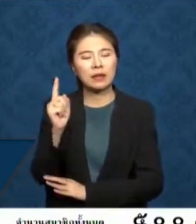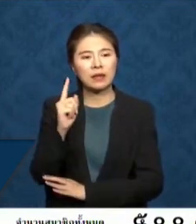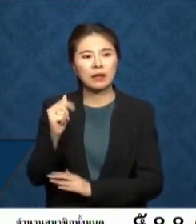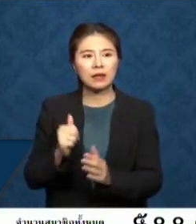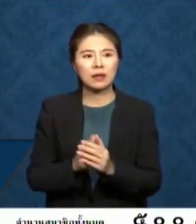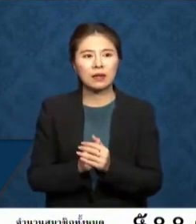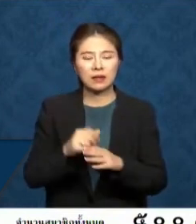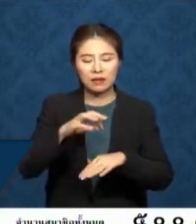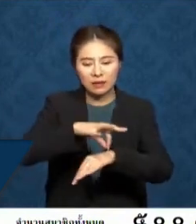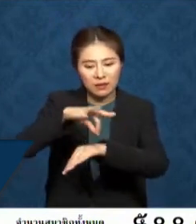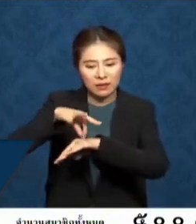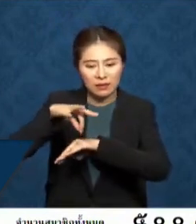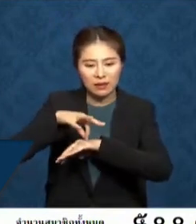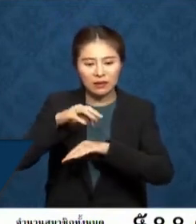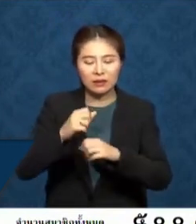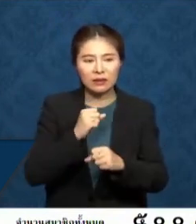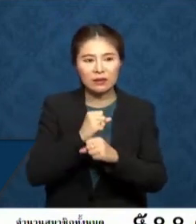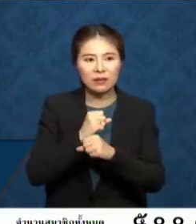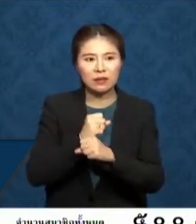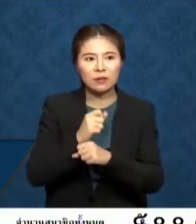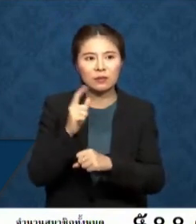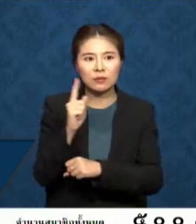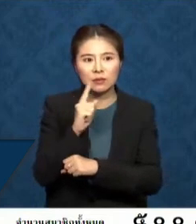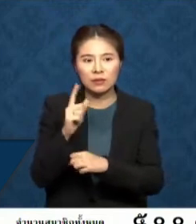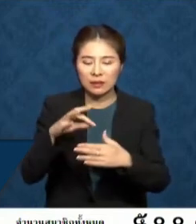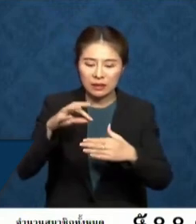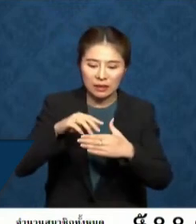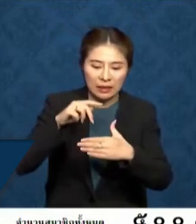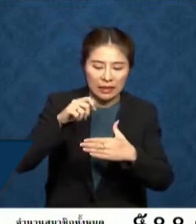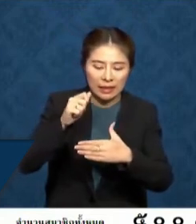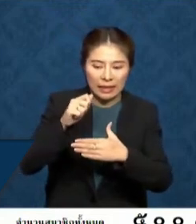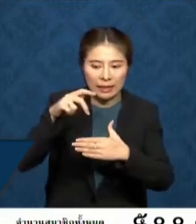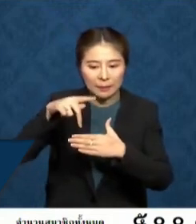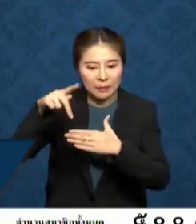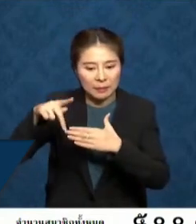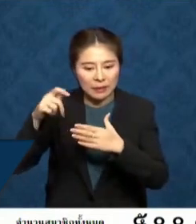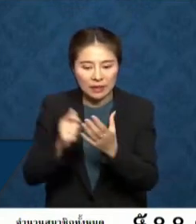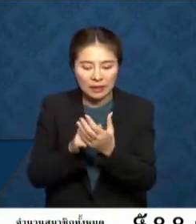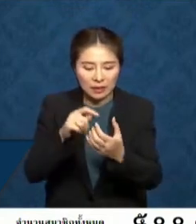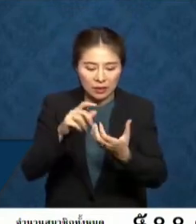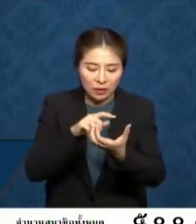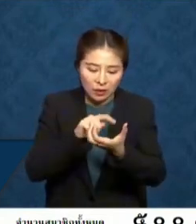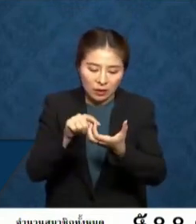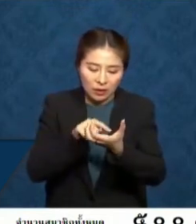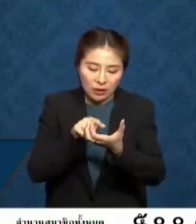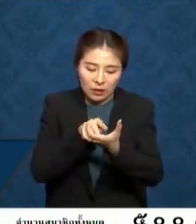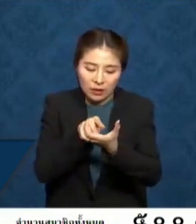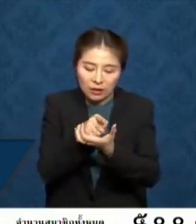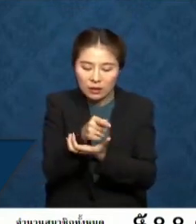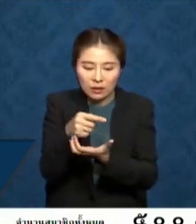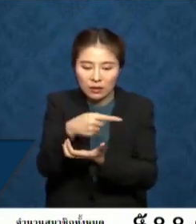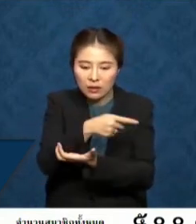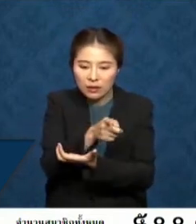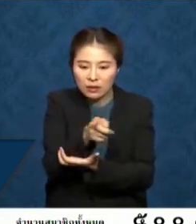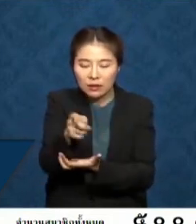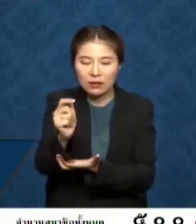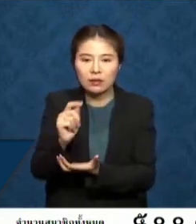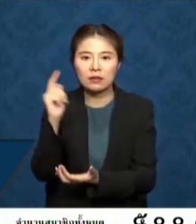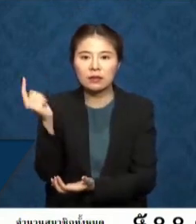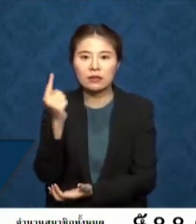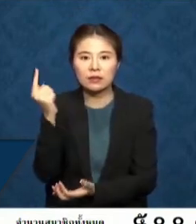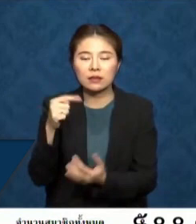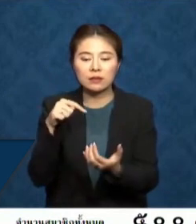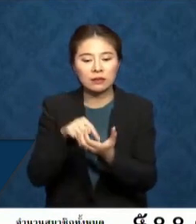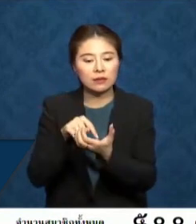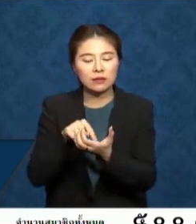าApple Vision Pro แล้วเที่ยวเหรอหรือยังไงคืออธิบายนิดหนึ่งนะครับส่วนเรื่องซัพพลายไซด์ครับสิ่ง